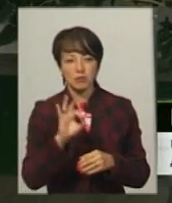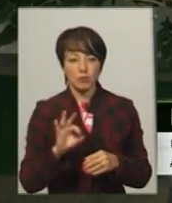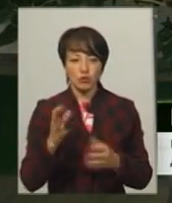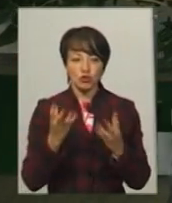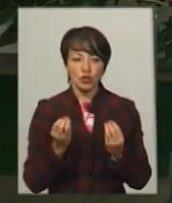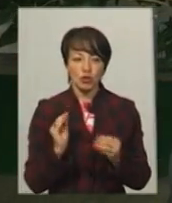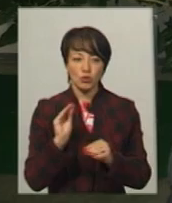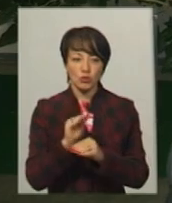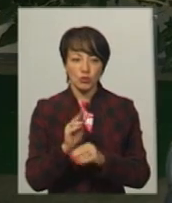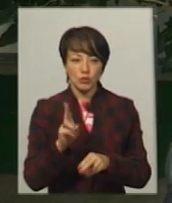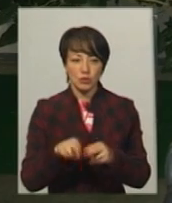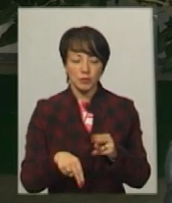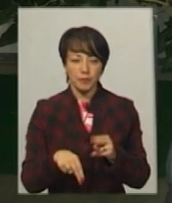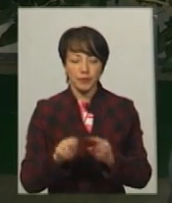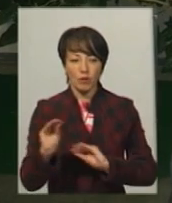ще до